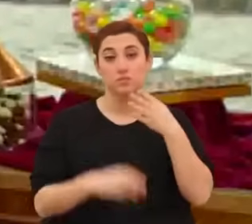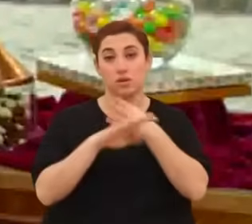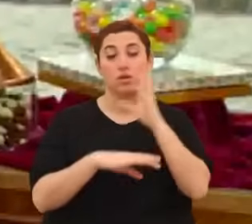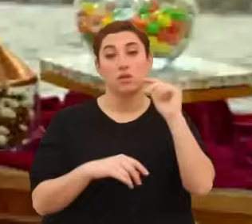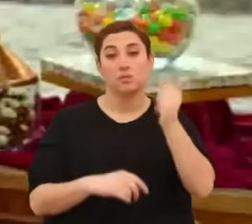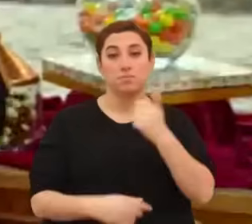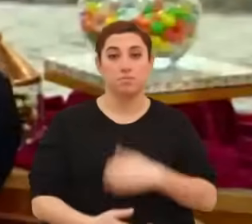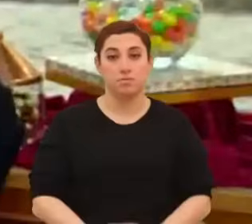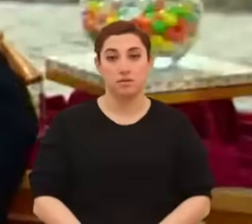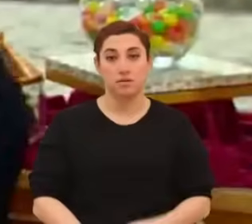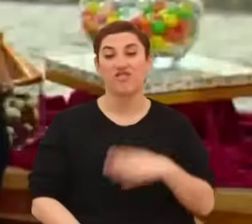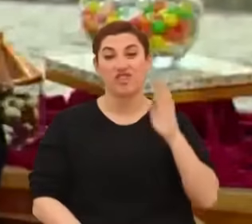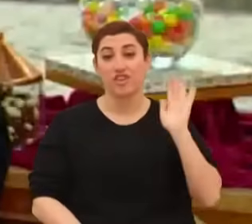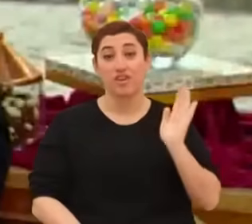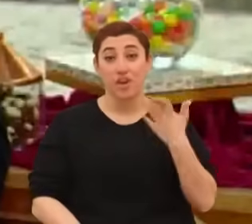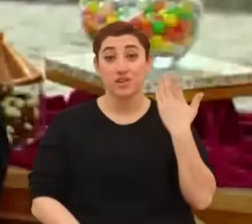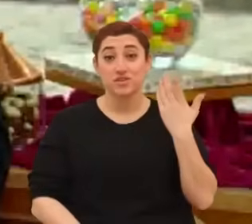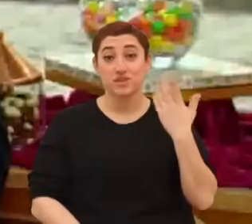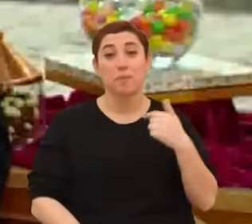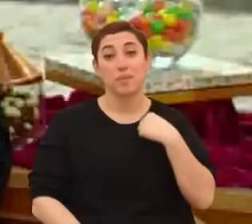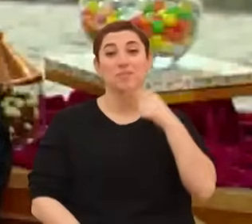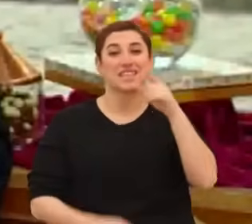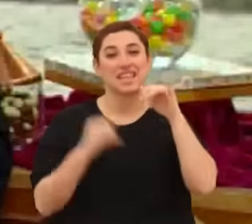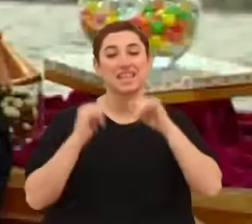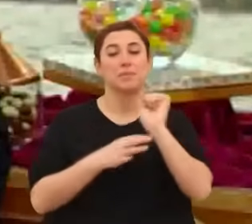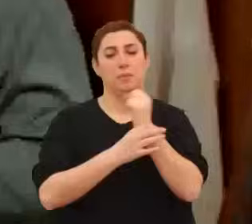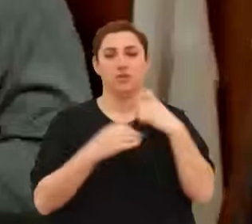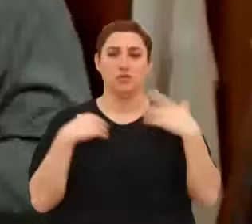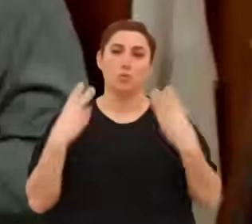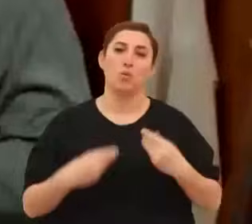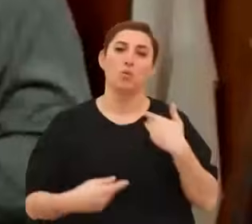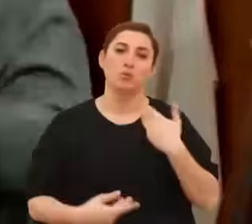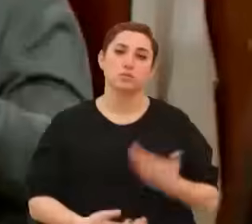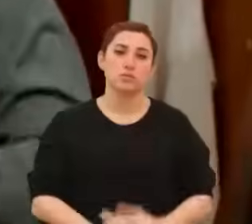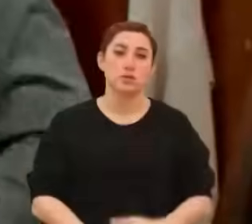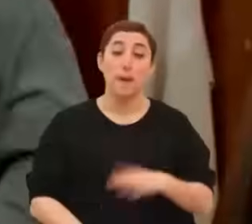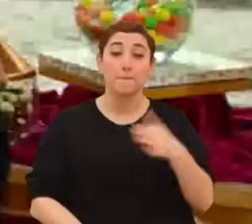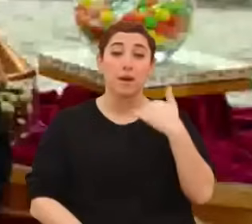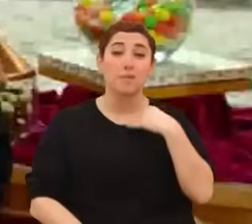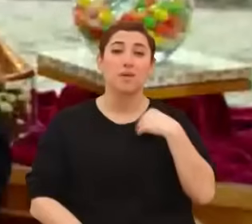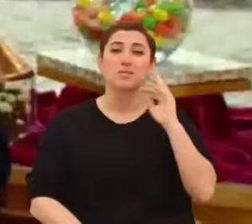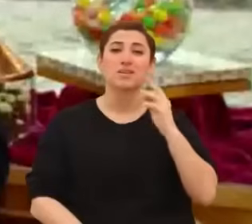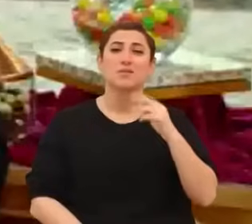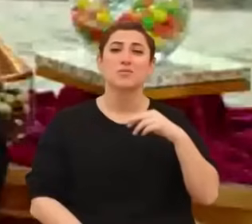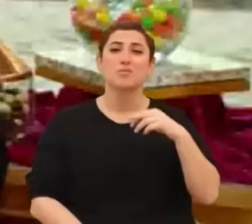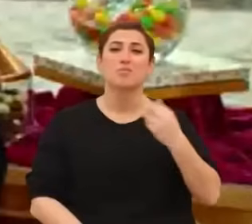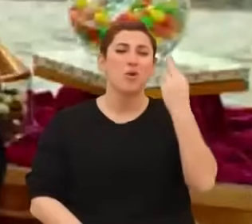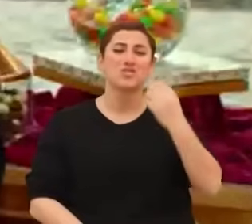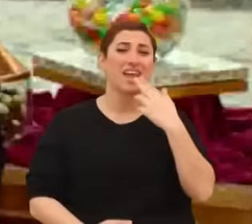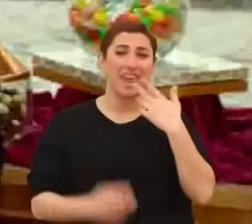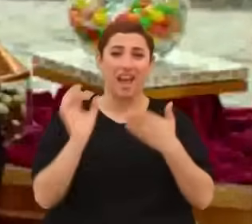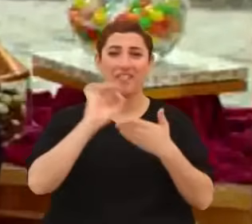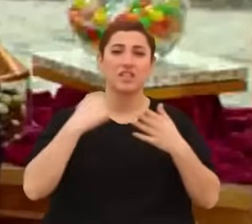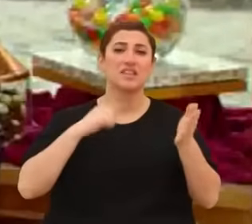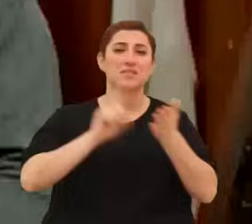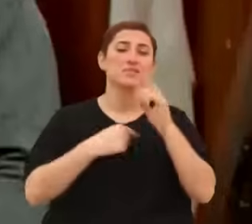Tabii. Çok önemli ya. Keşke benim de senin gibi kabiliyetim olsa ya. Aa, ben bir boş kağıda imza